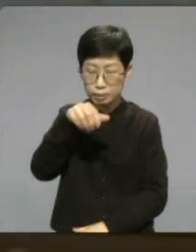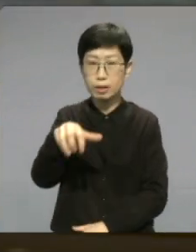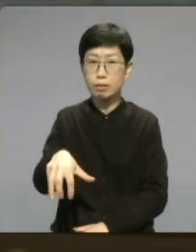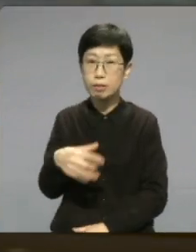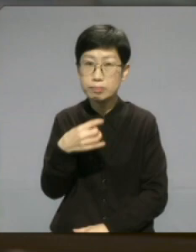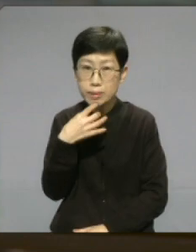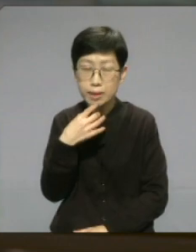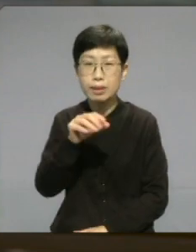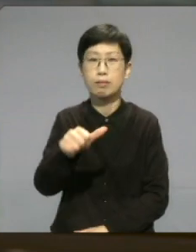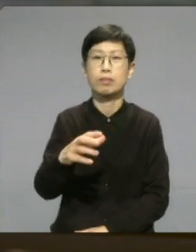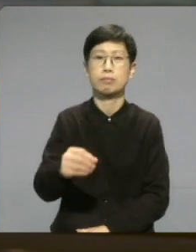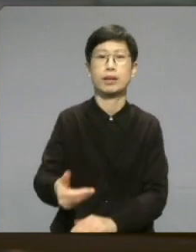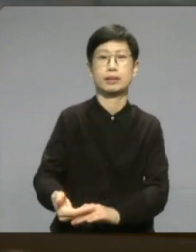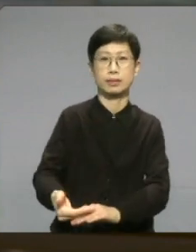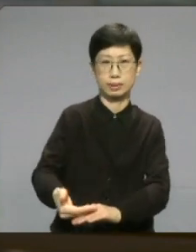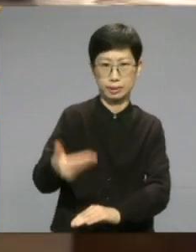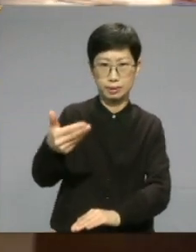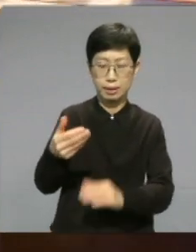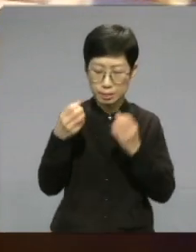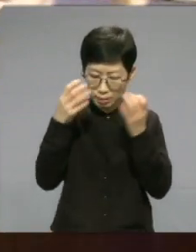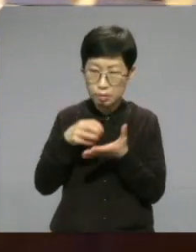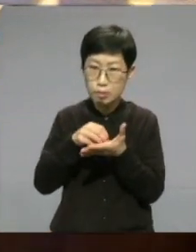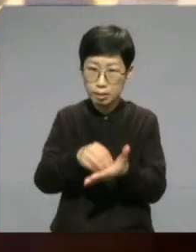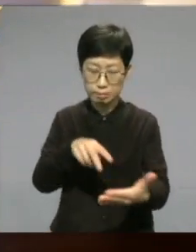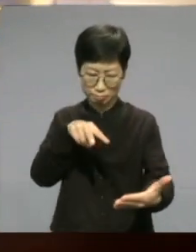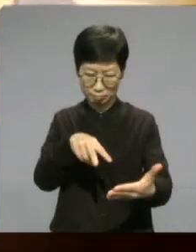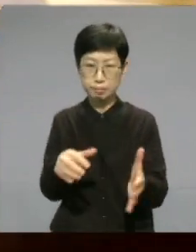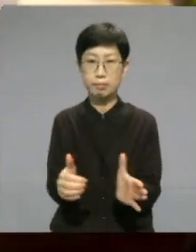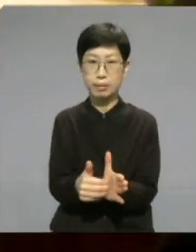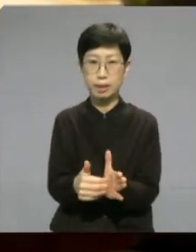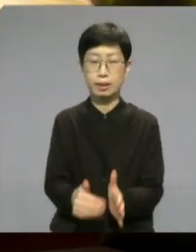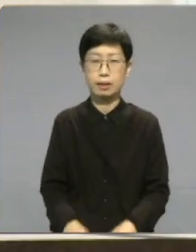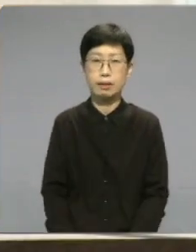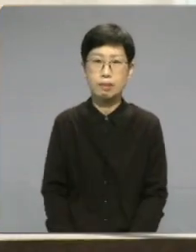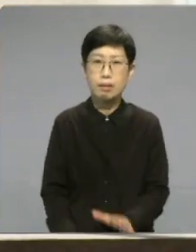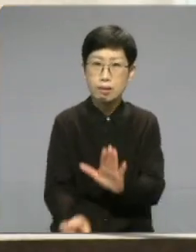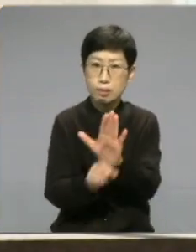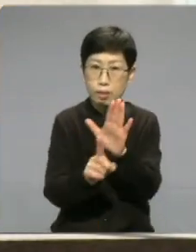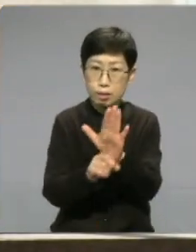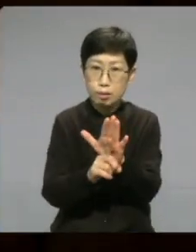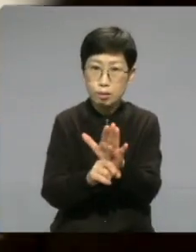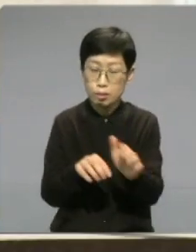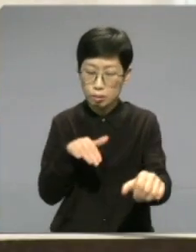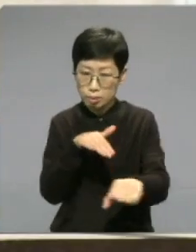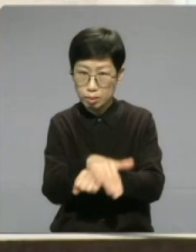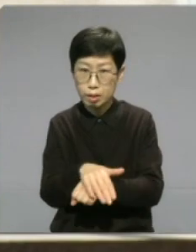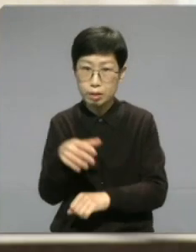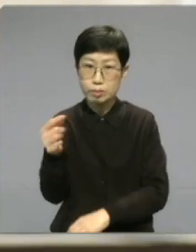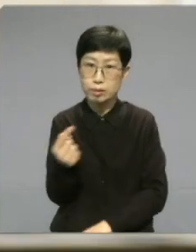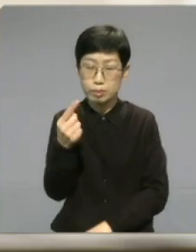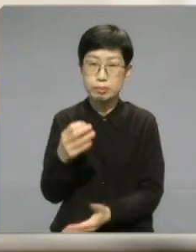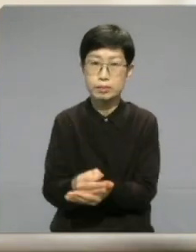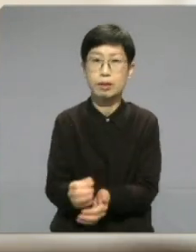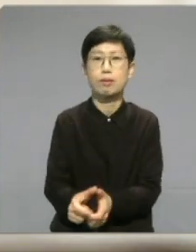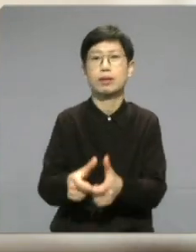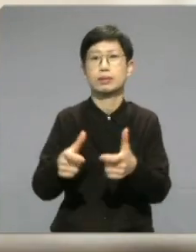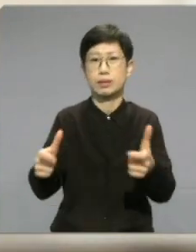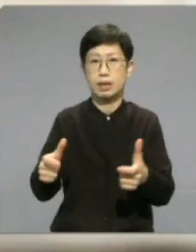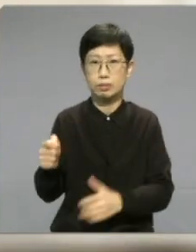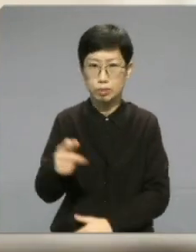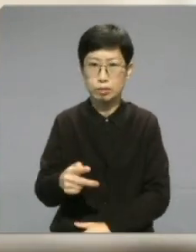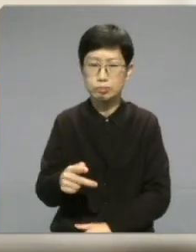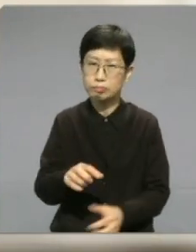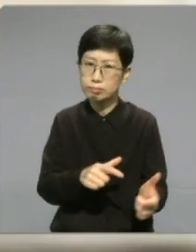시장에서만 500만 명 이상의 신규 구독자가 발생했는데요. 광고형 요금제 확대와 계정 공유 제한 정책이